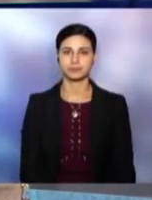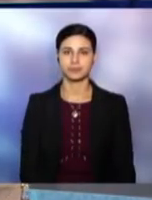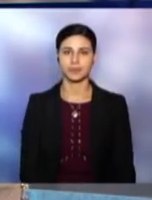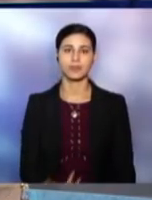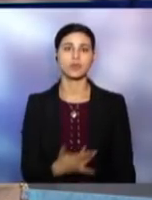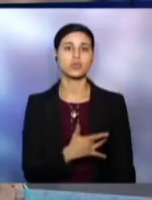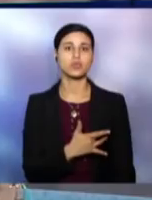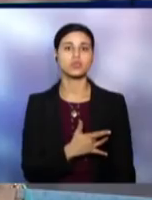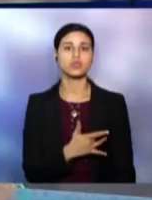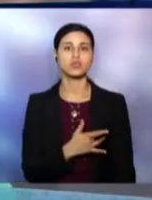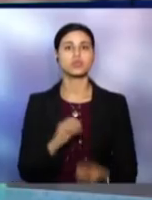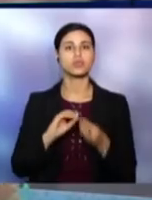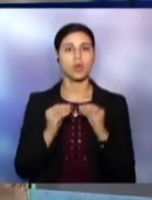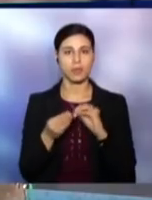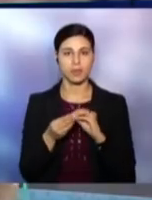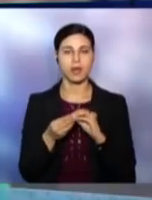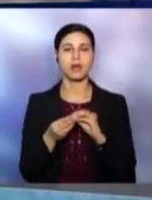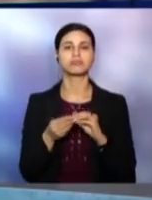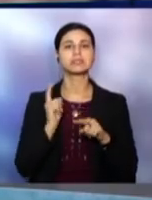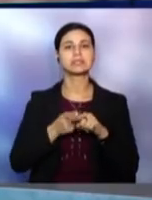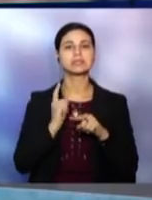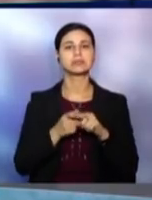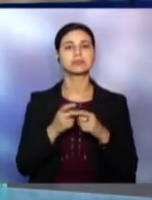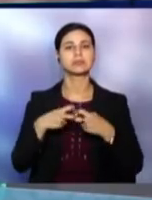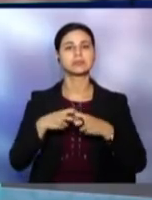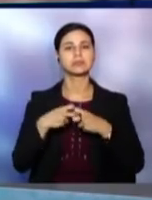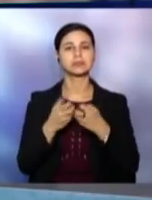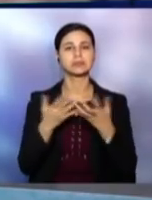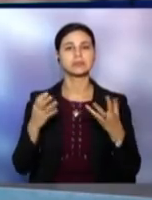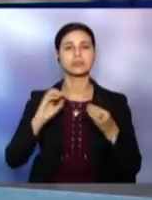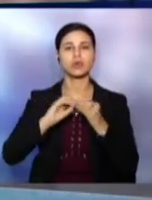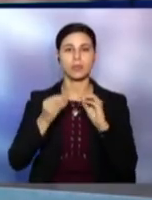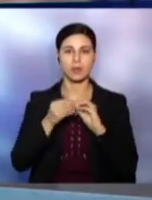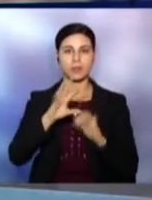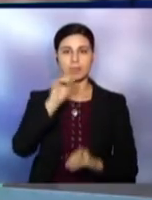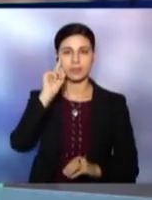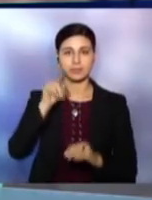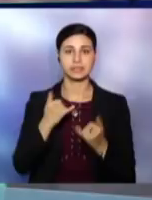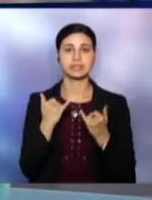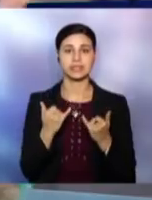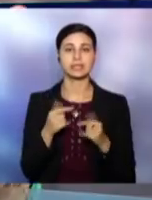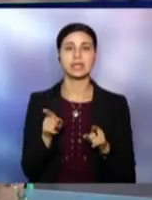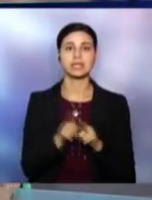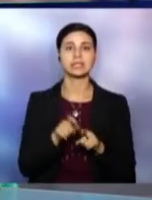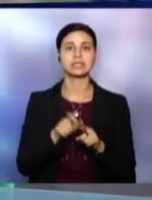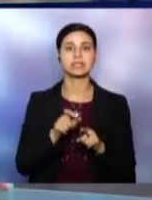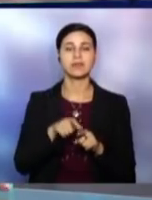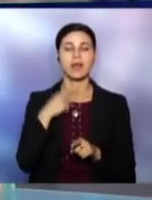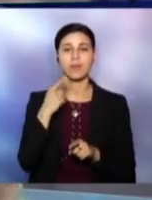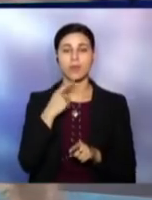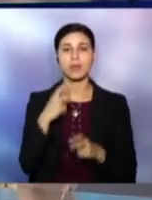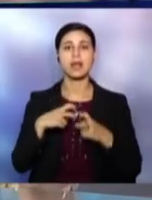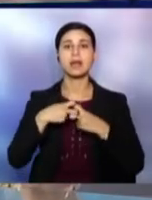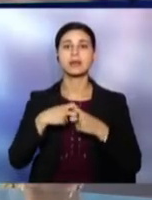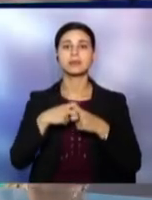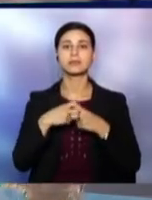გულის დაზიანება, რევმატიზმი და ყველამ კარგად იცის რომ დღესდღეობით ესეთი ფრაზაც არსებობდა, რევმატიზმი ეს